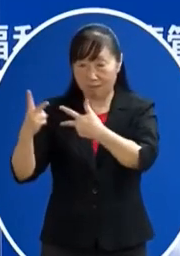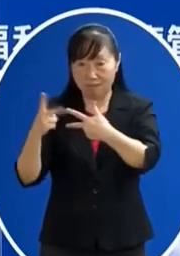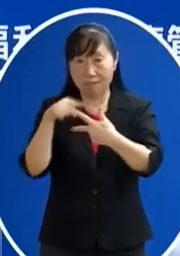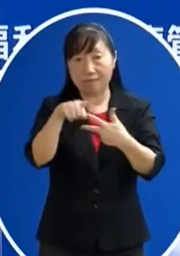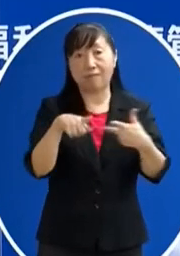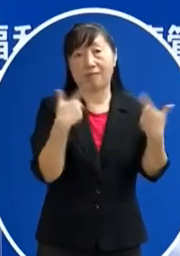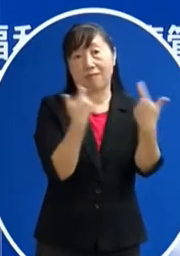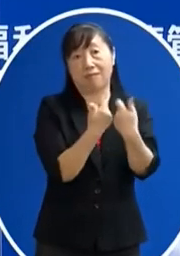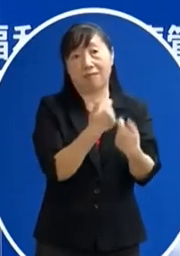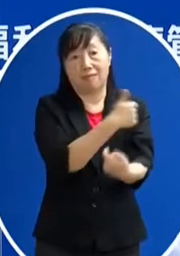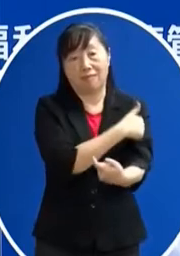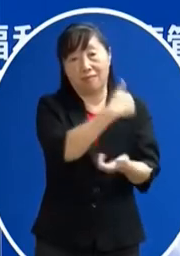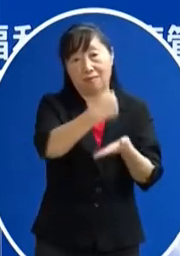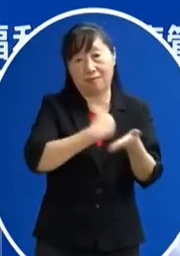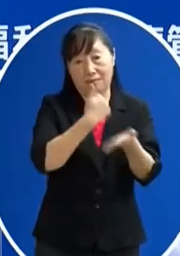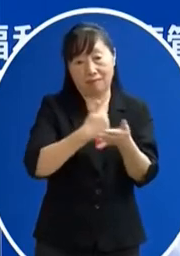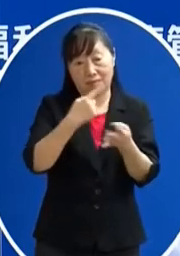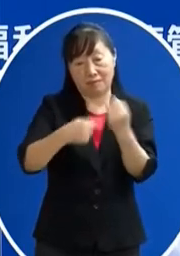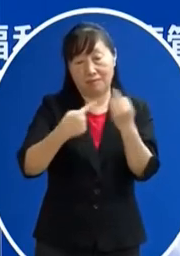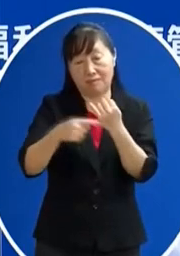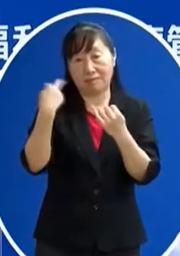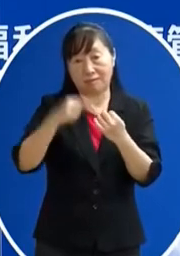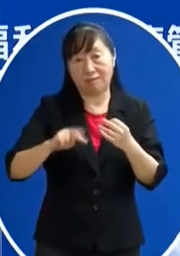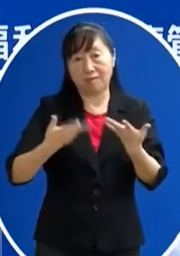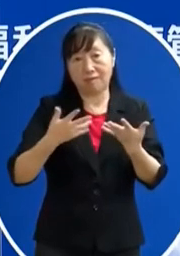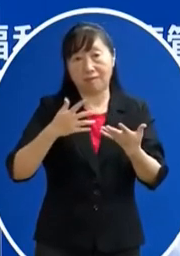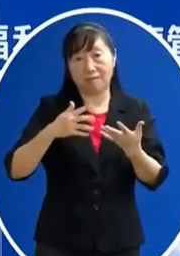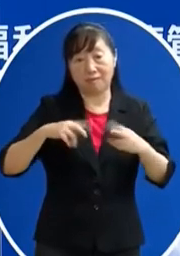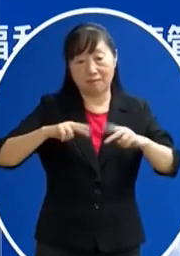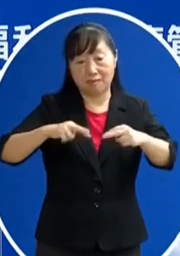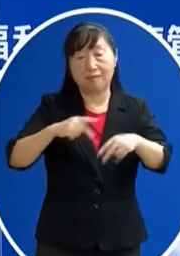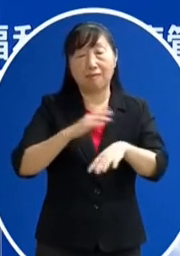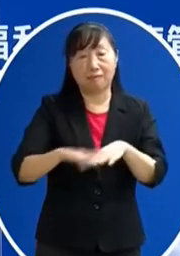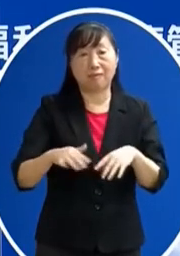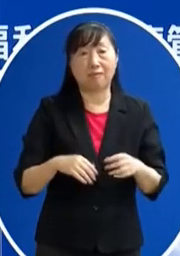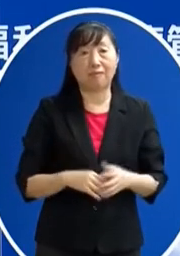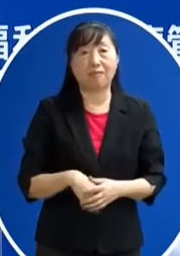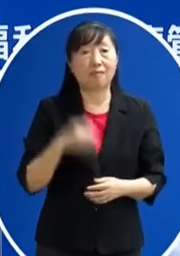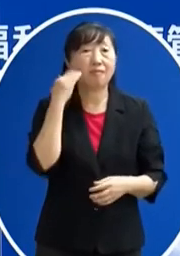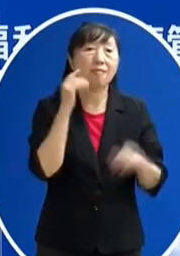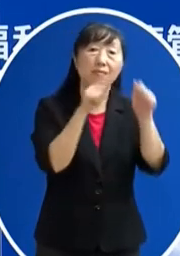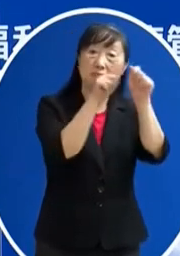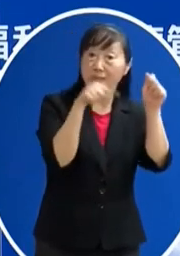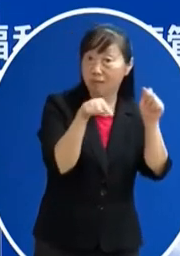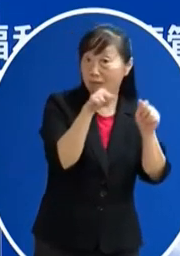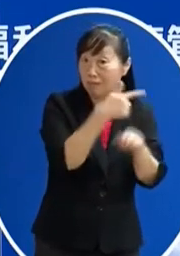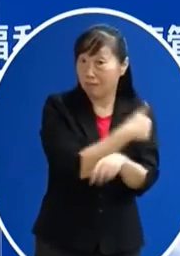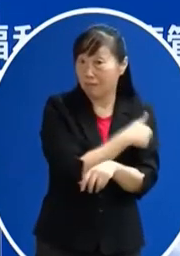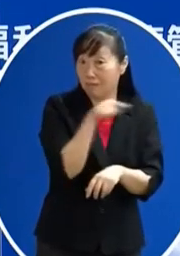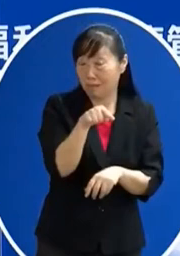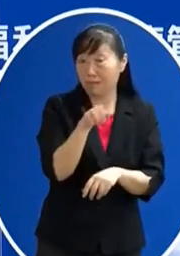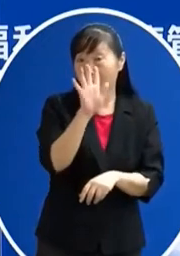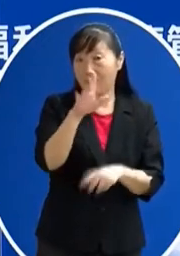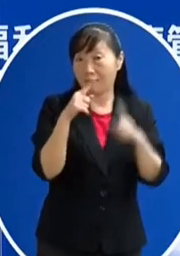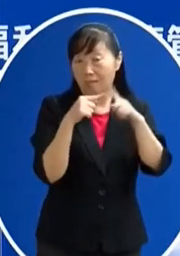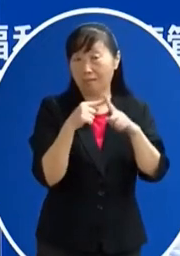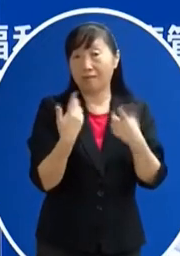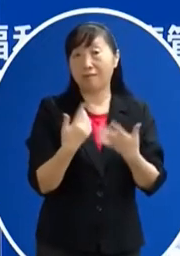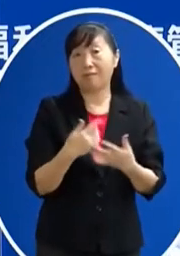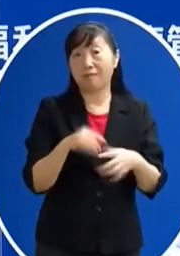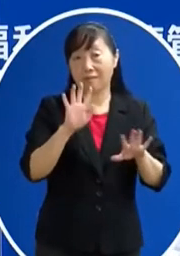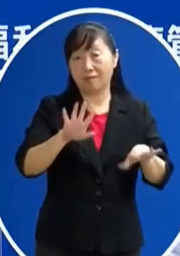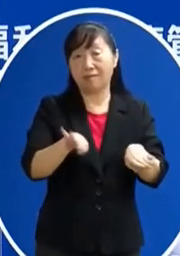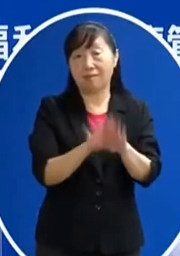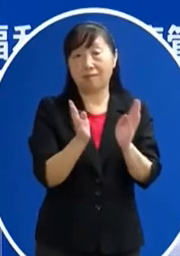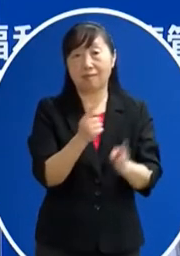并依疫苗供货的情形滚动调整。那换句话说，是其他的 AZ 的哈，我们有一部分已经在提供